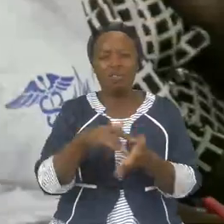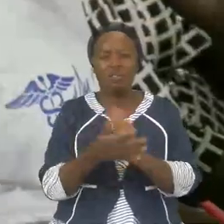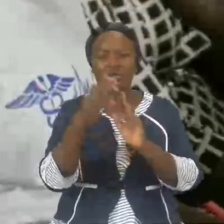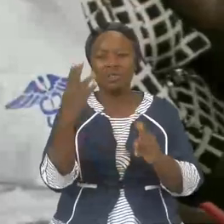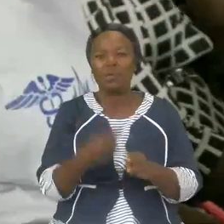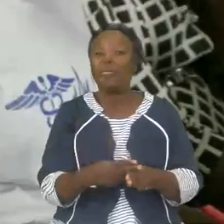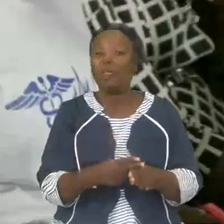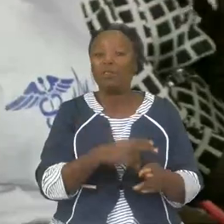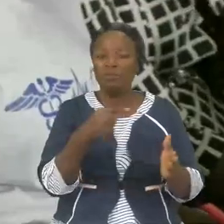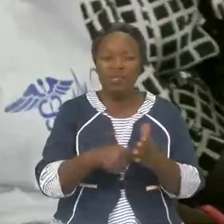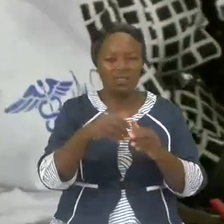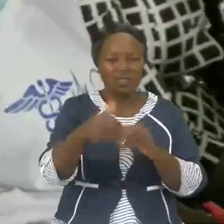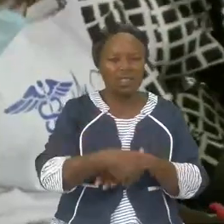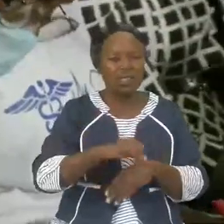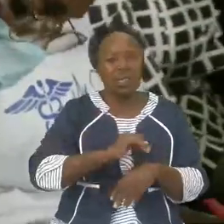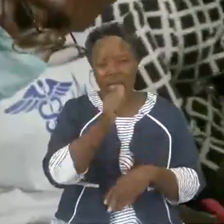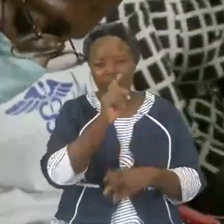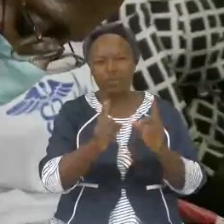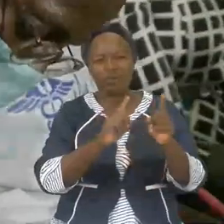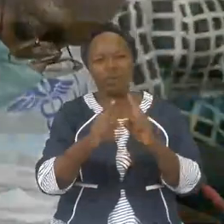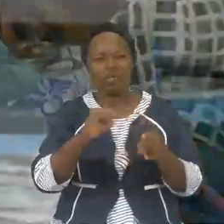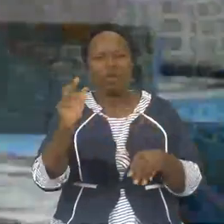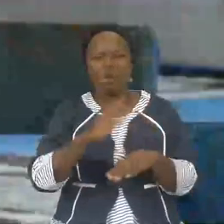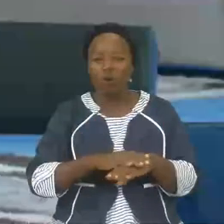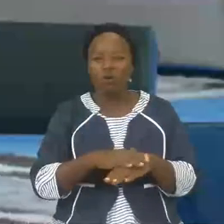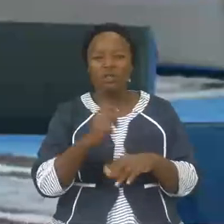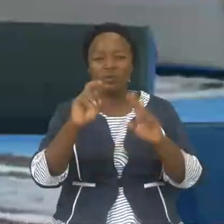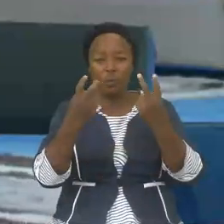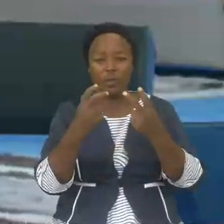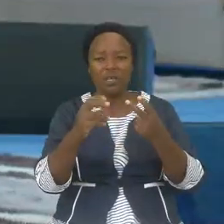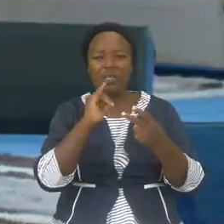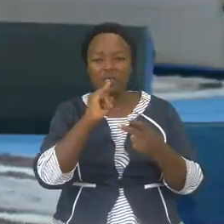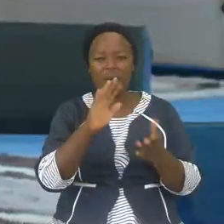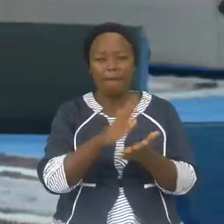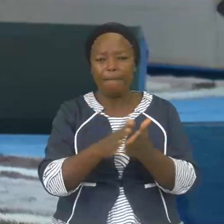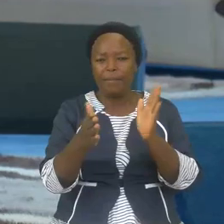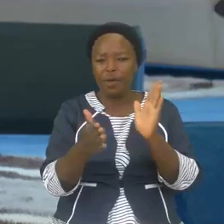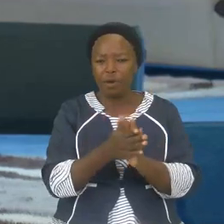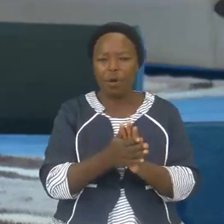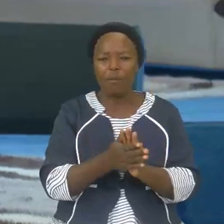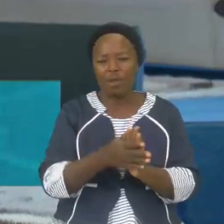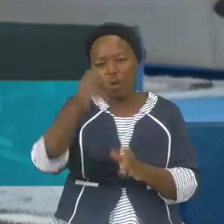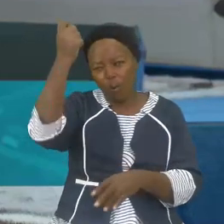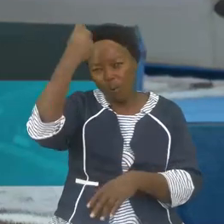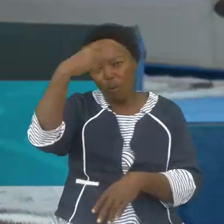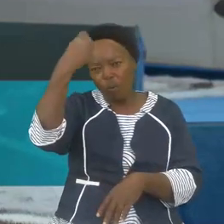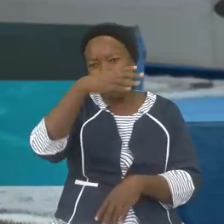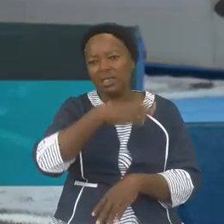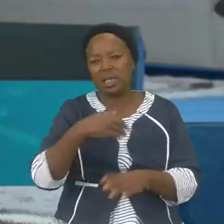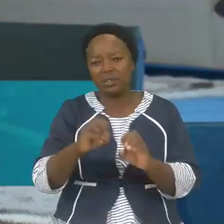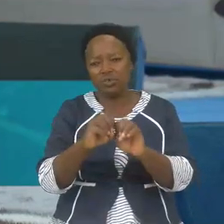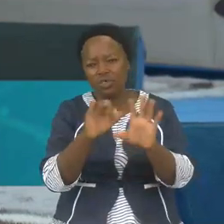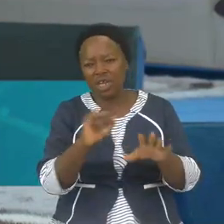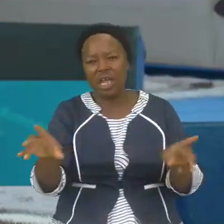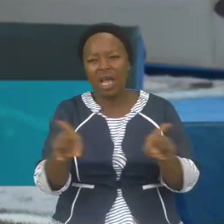ôté. Ce soir, je vous parle du thème devenir sage et resplendir comme